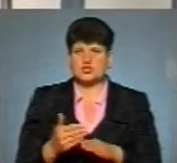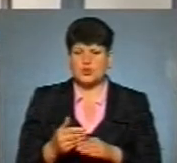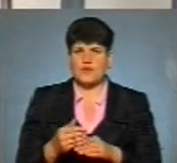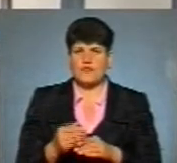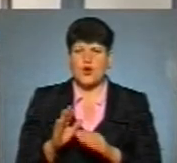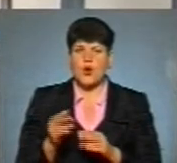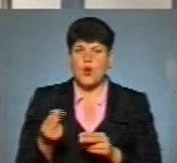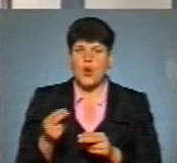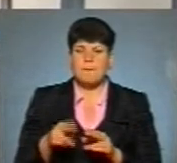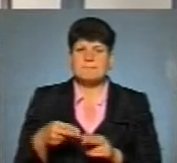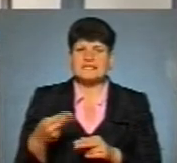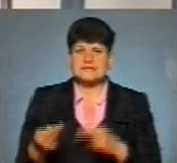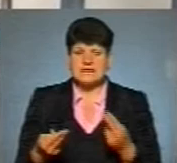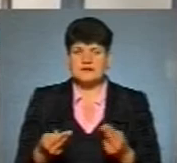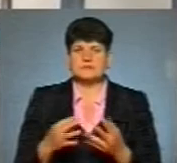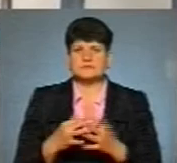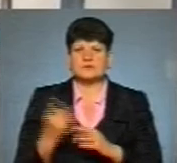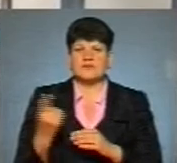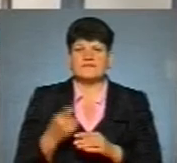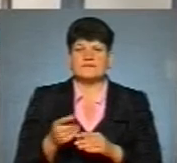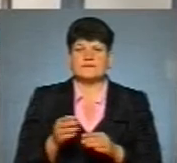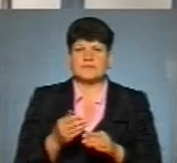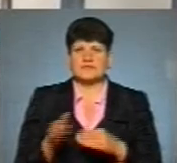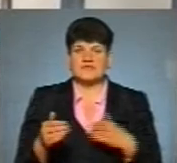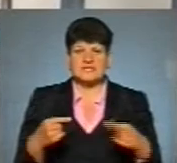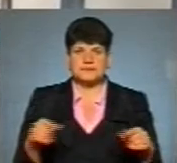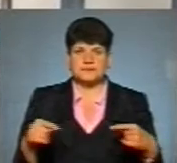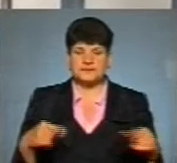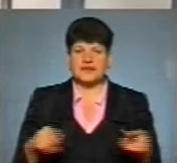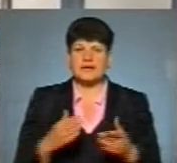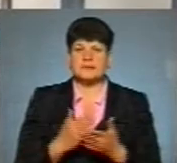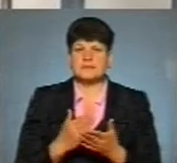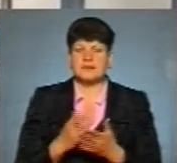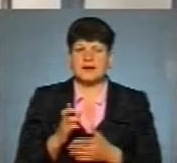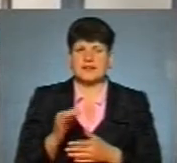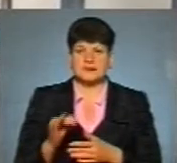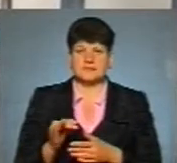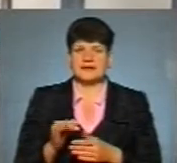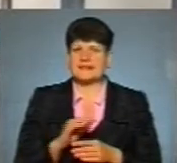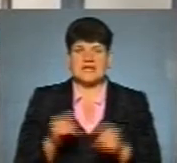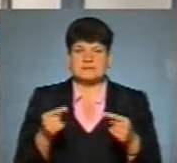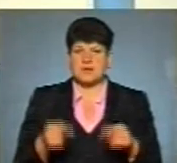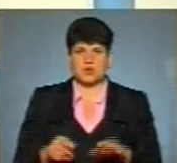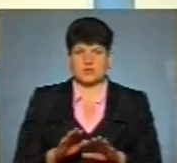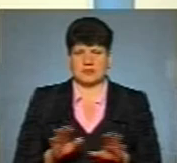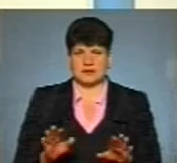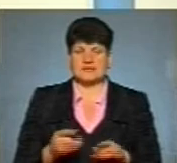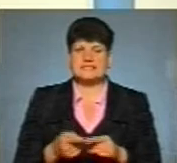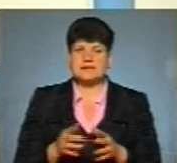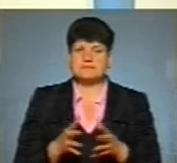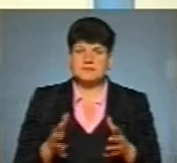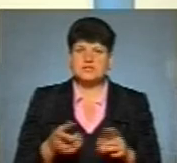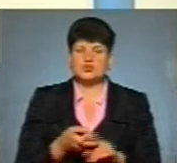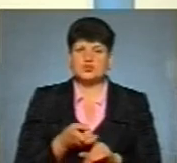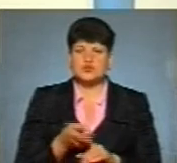компенсації, для того, щоб все ж таки аграрії відсіялися і змогли мати, ну, не збанкрутіли, будемо казати. Ну, це більше стосується, знову